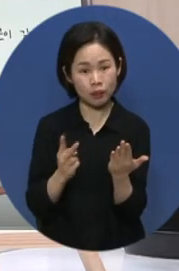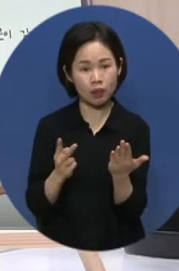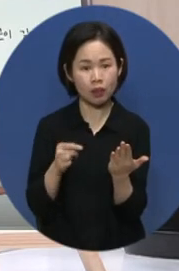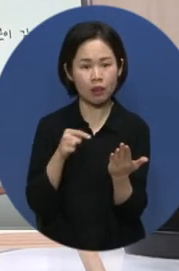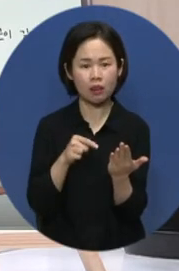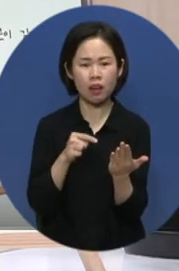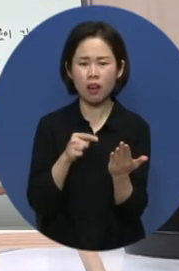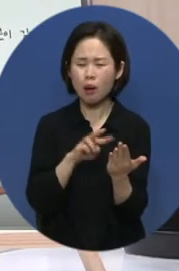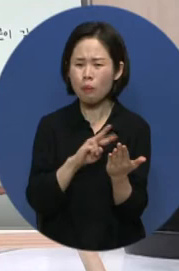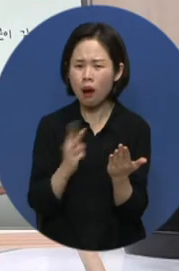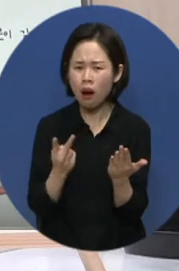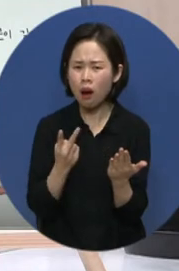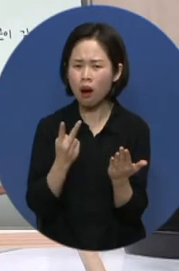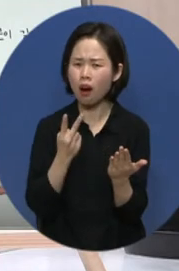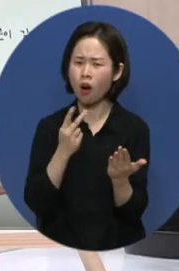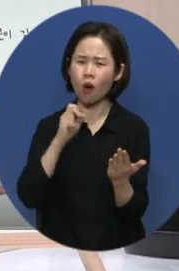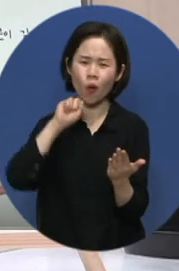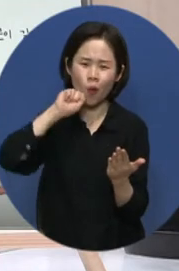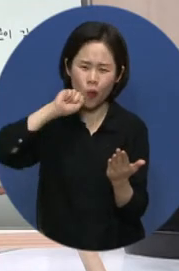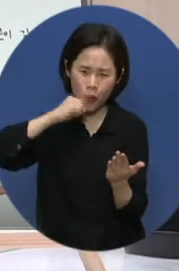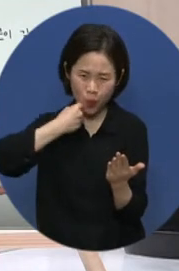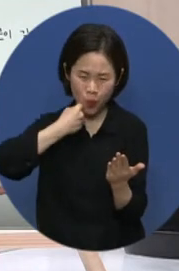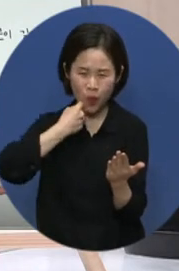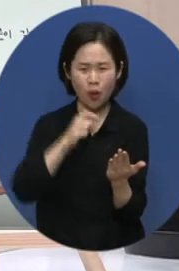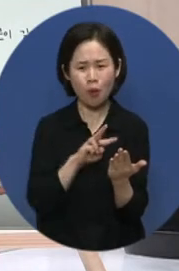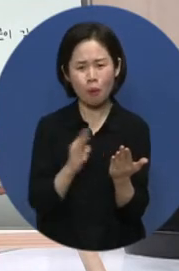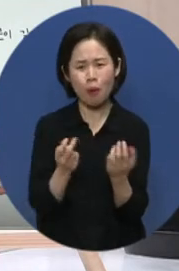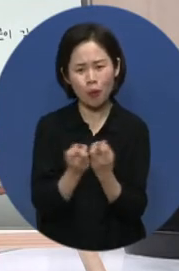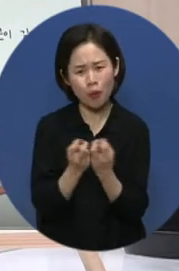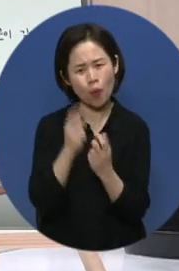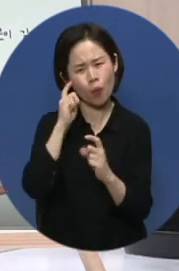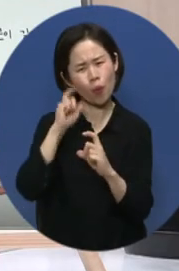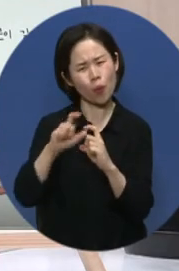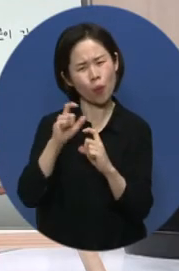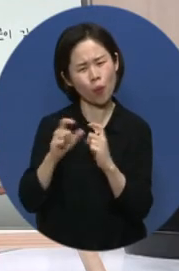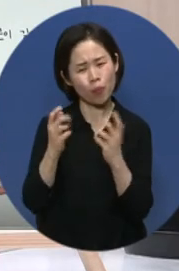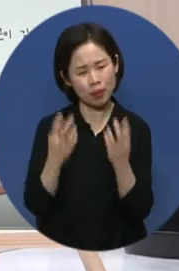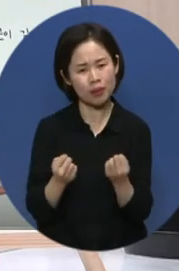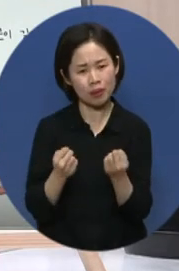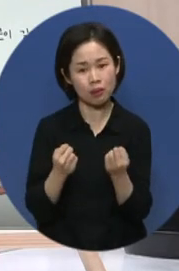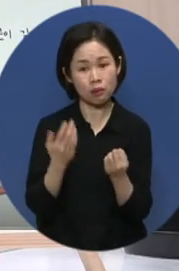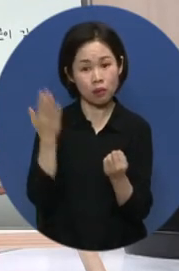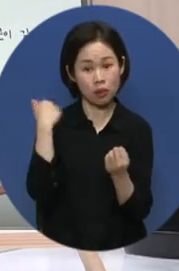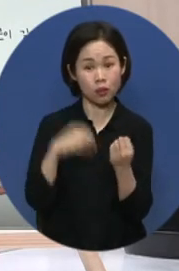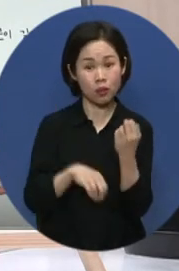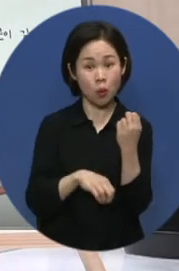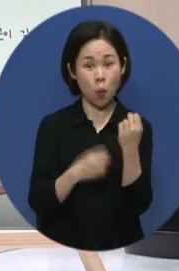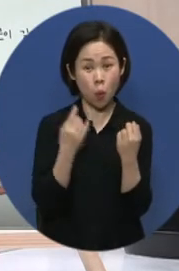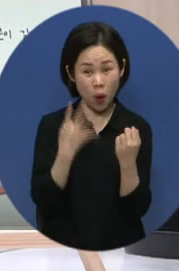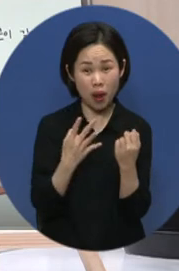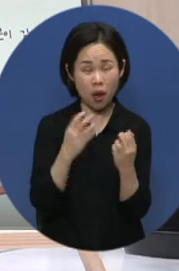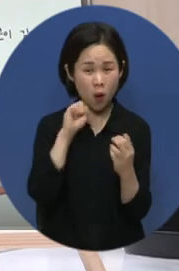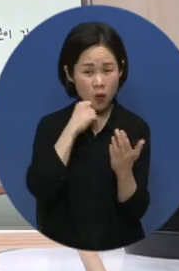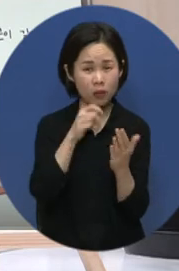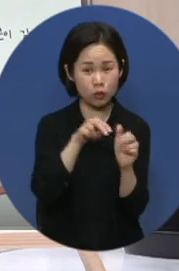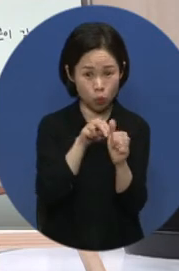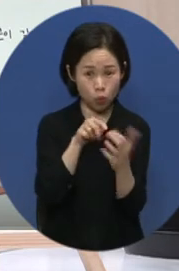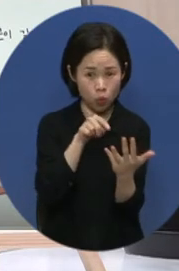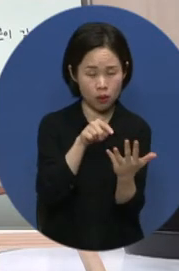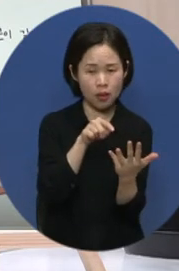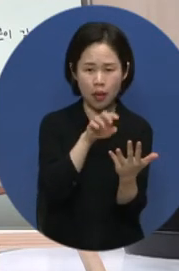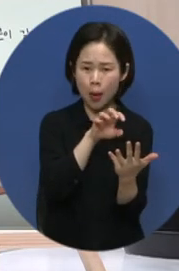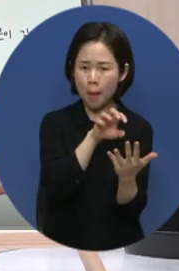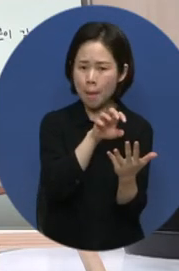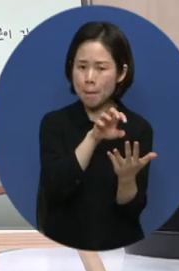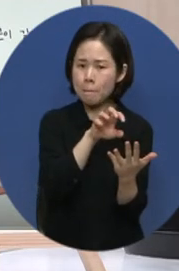너무 어렵고 그리고 고민이 많이 필요한 과정이에요. 그래서 기존의 정보 중에서 어떤 것을 담을 것인가